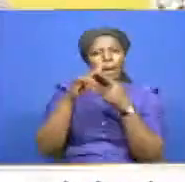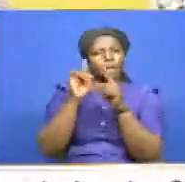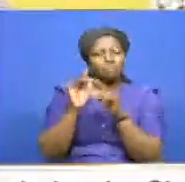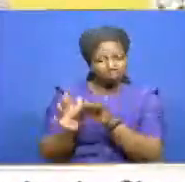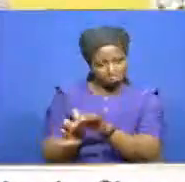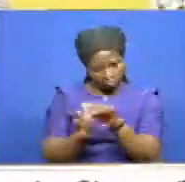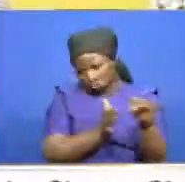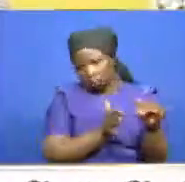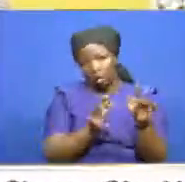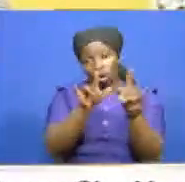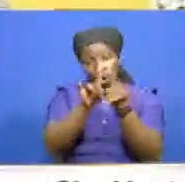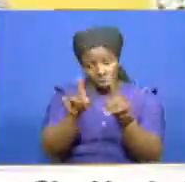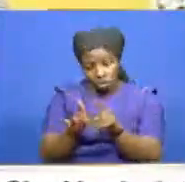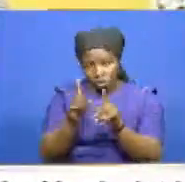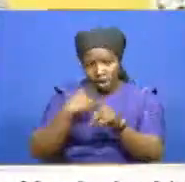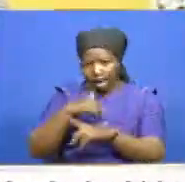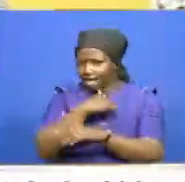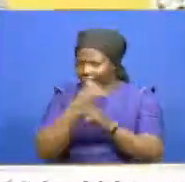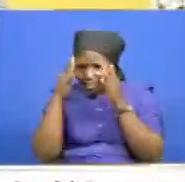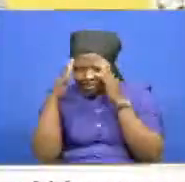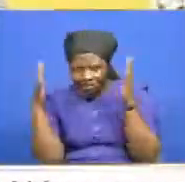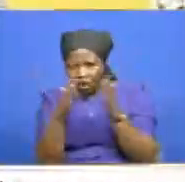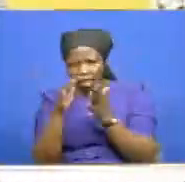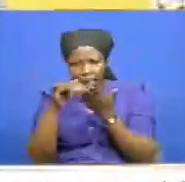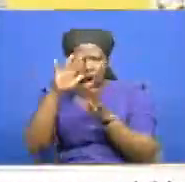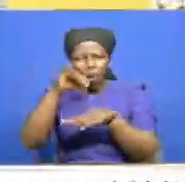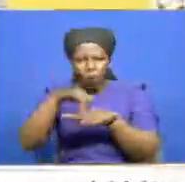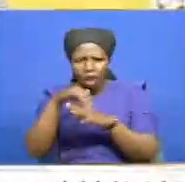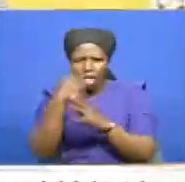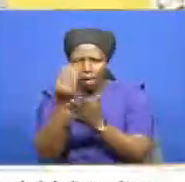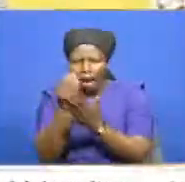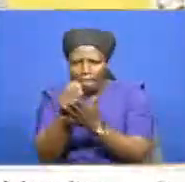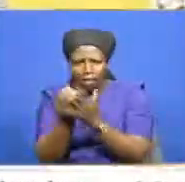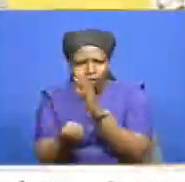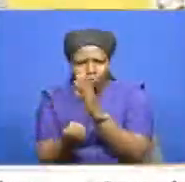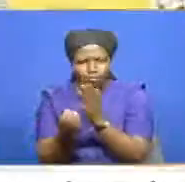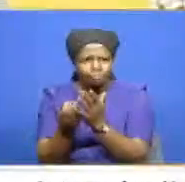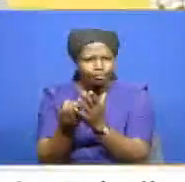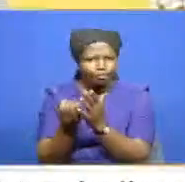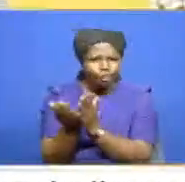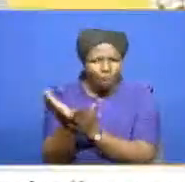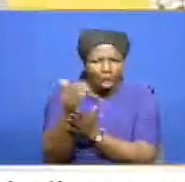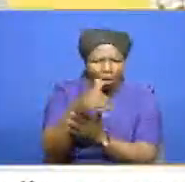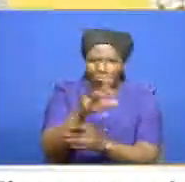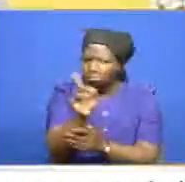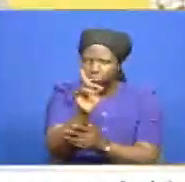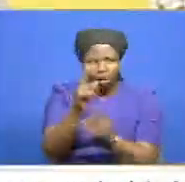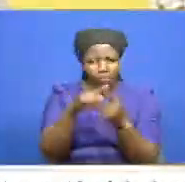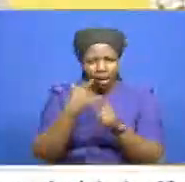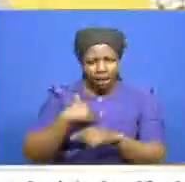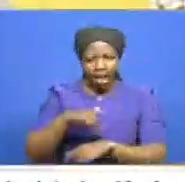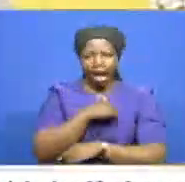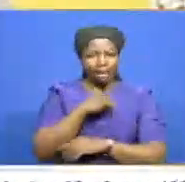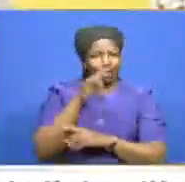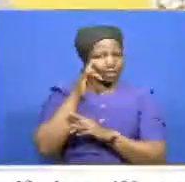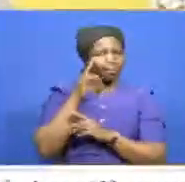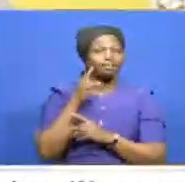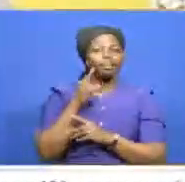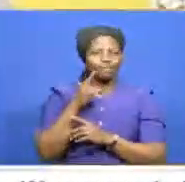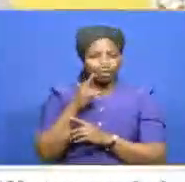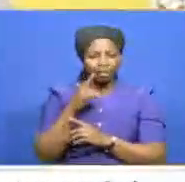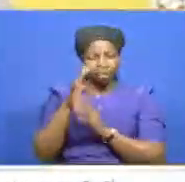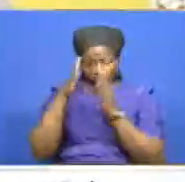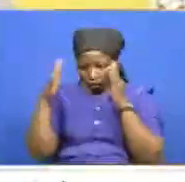hayo atuangalii sana mambo ya revenue generation. Tunaangalia sana unaleta sambuli ya maji